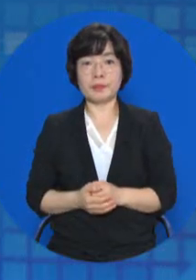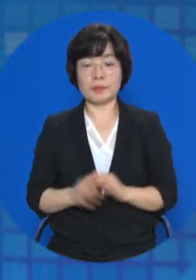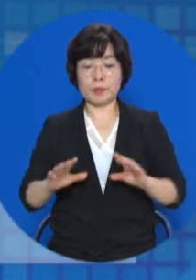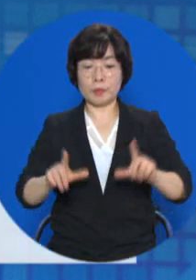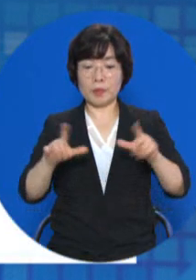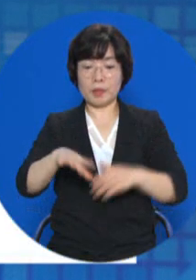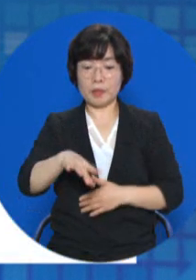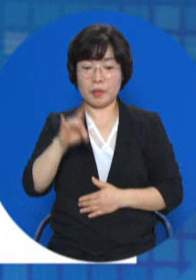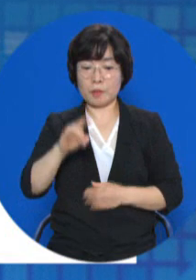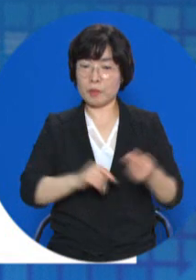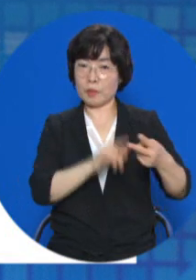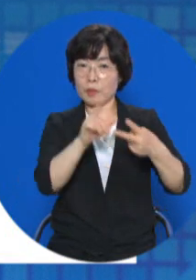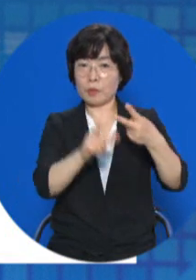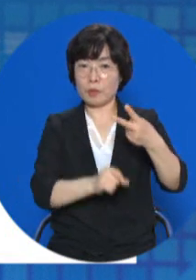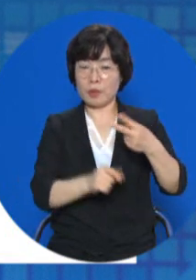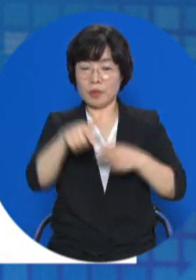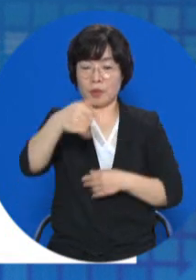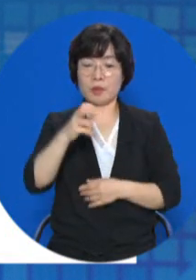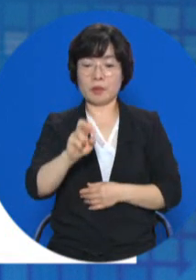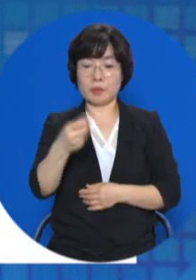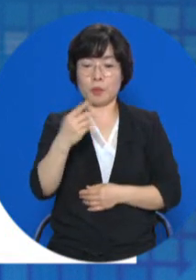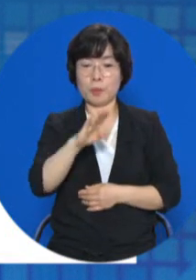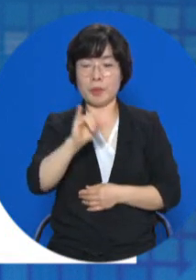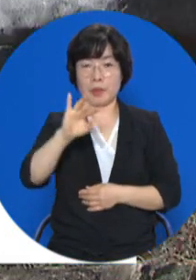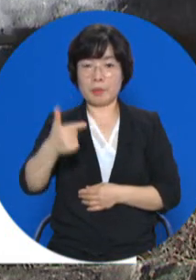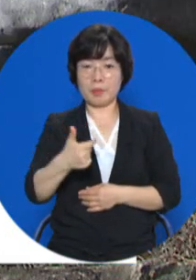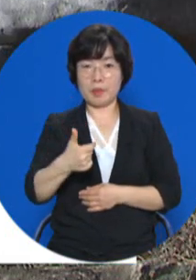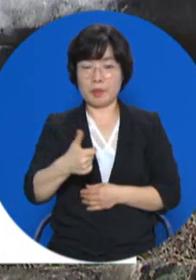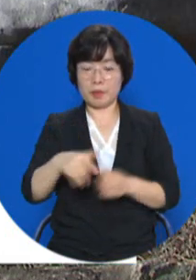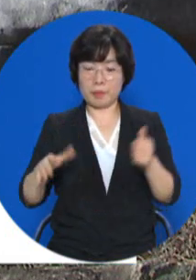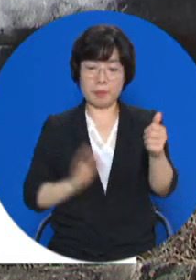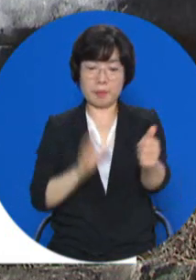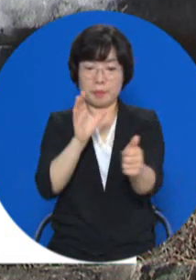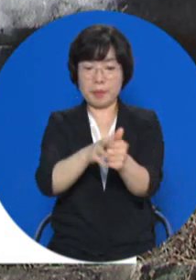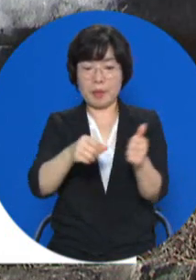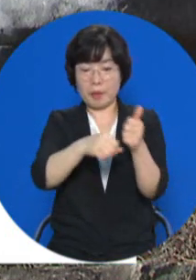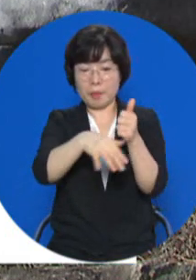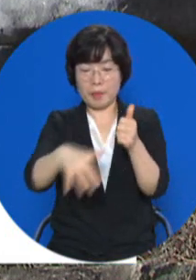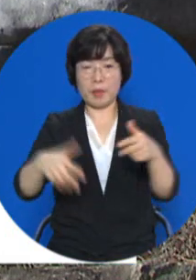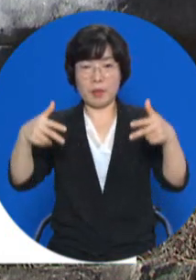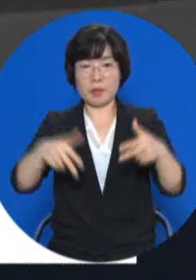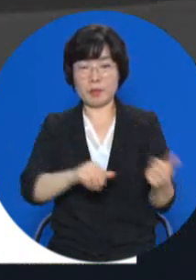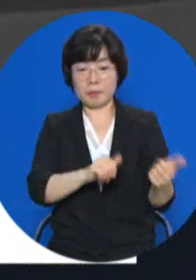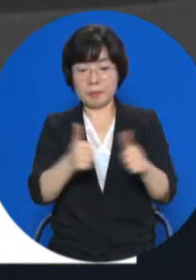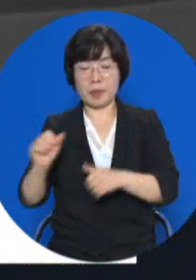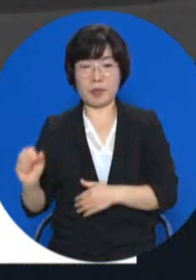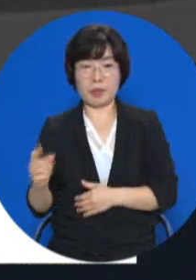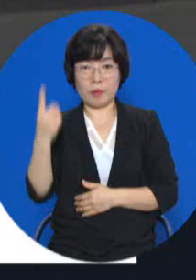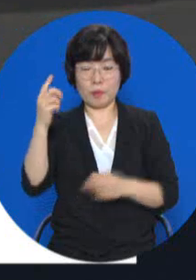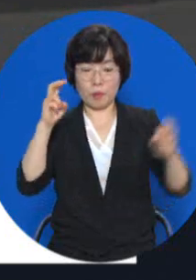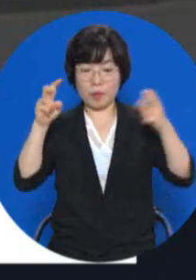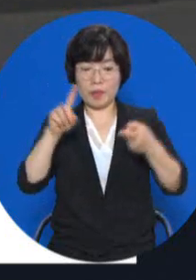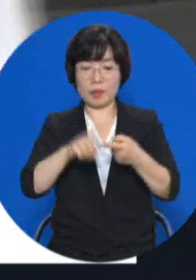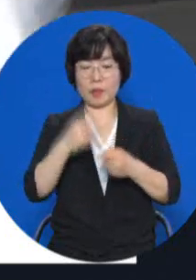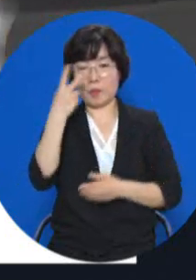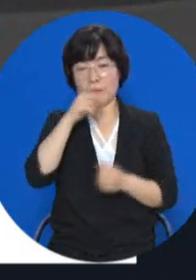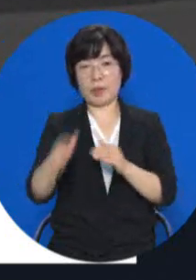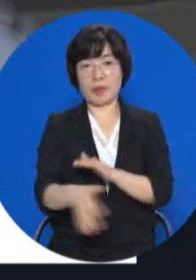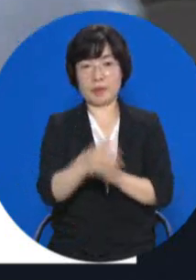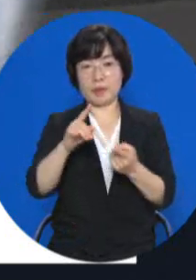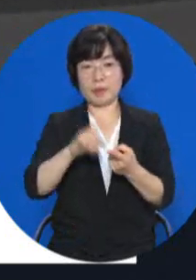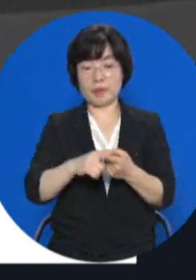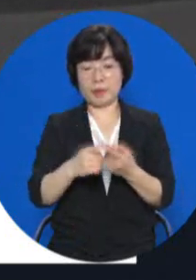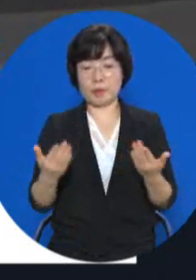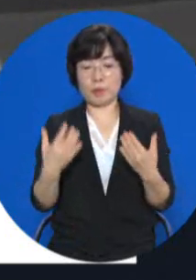올해 초 여수 국가산단 금호 PMB 화학에서 협력업체 직원이 사망한 사고의 원인은 업체 측의 관리